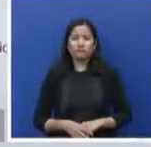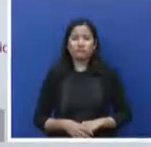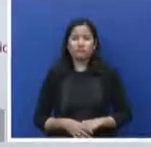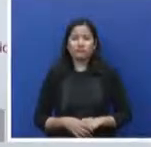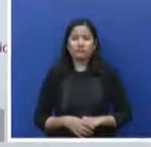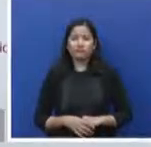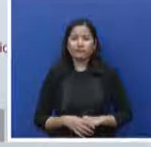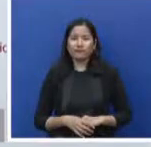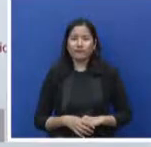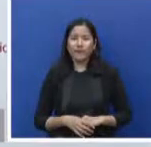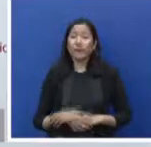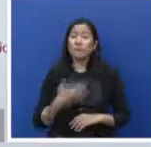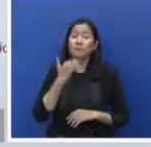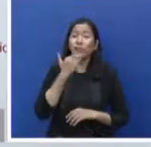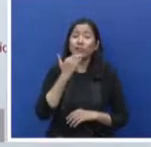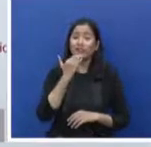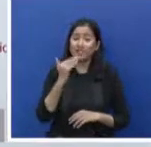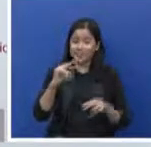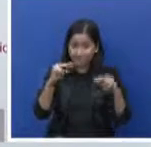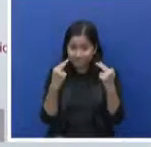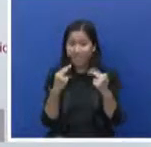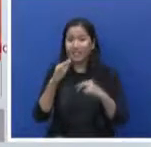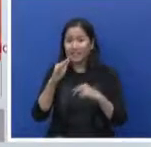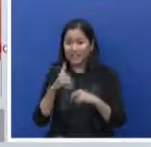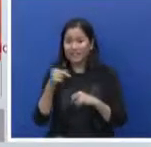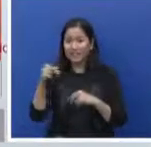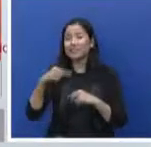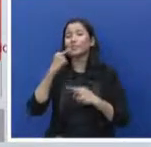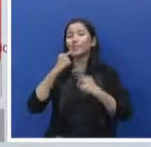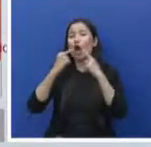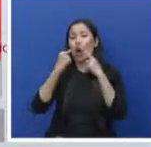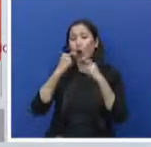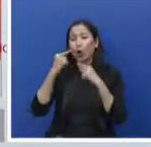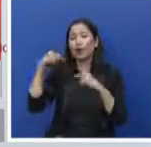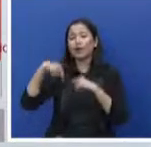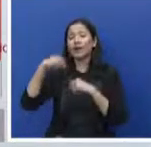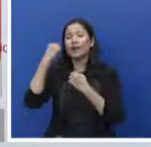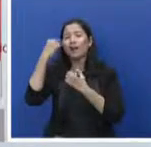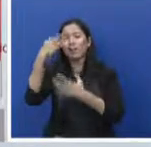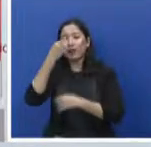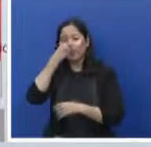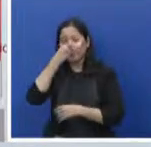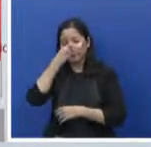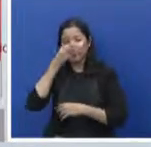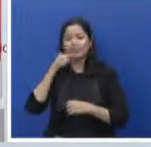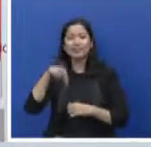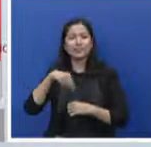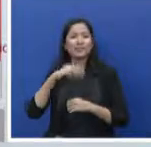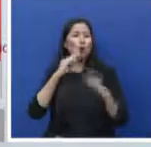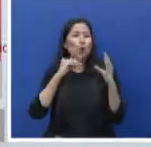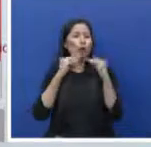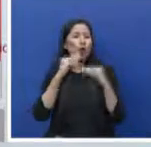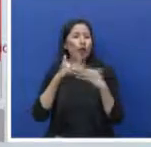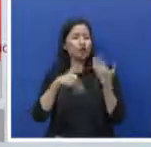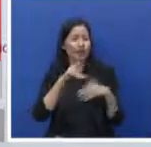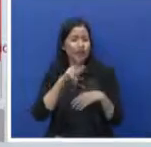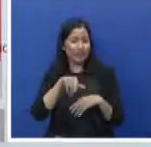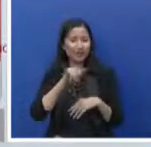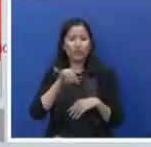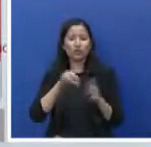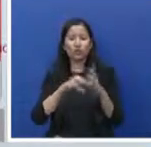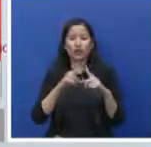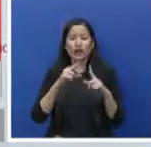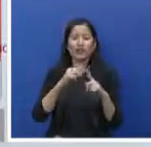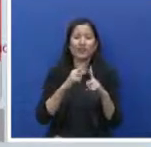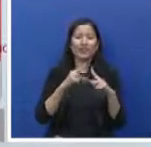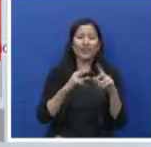Ya, terima kasih Anda masih bersama Dialog Produktif Kabar Kamis. Kali ini bersama saya, Yohana Margarita. Kita lanjutkan perbincangan dengan Bung Jonathan dan juga Mbak